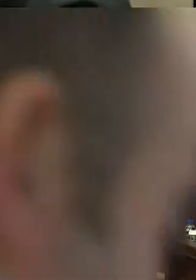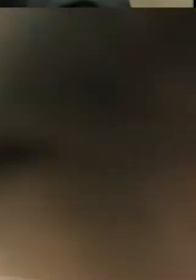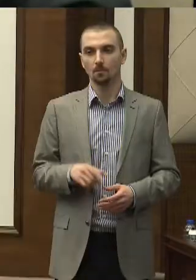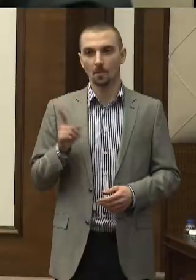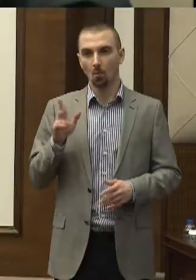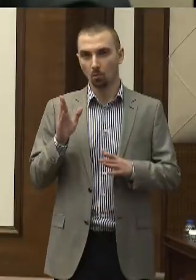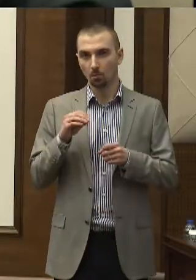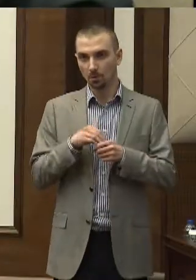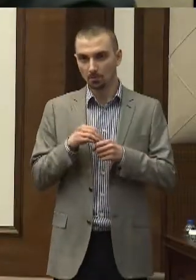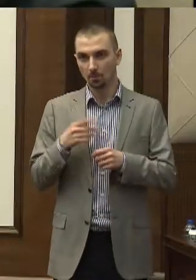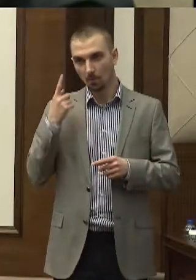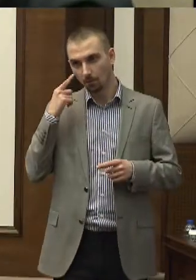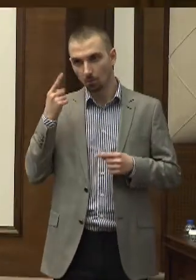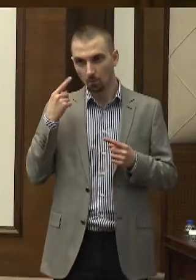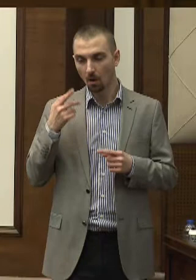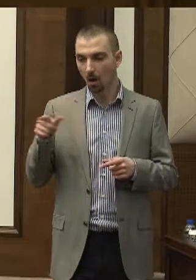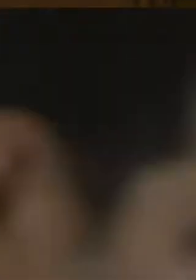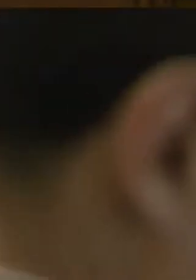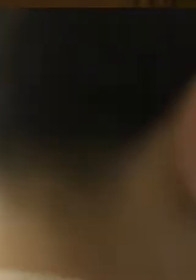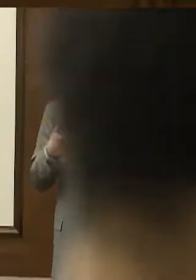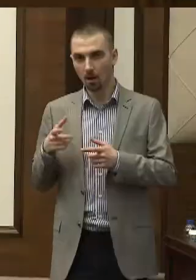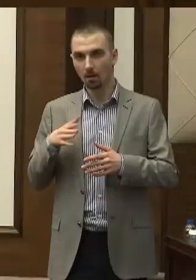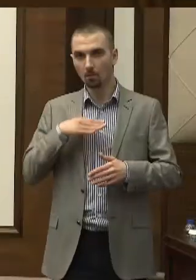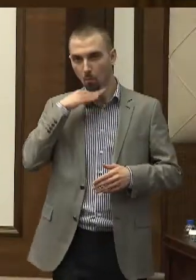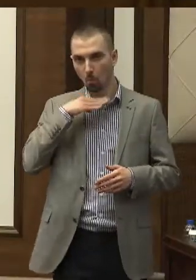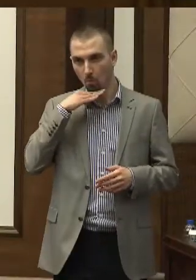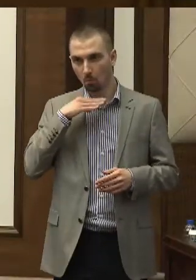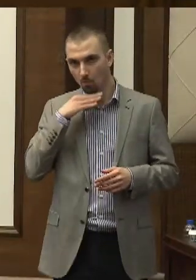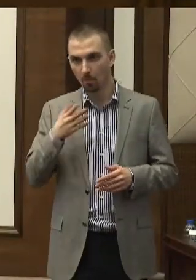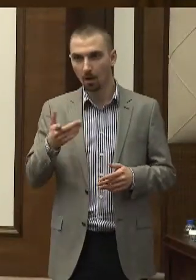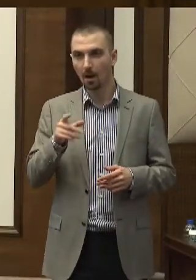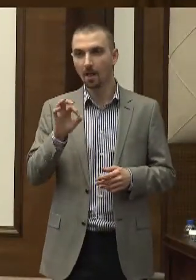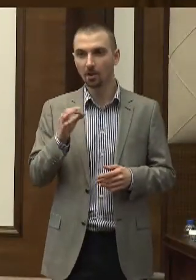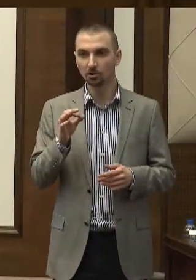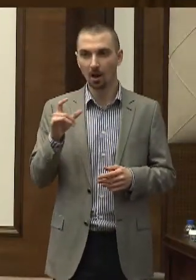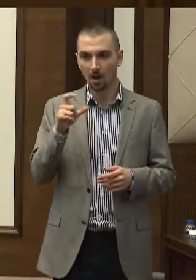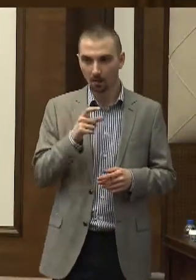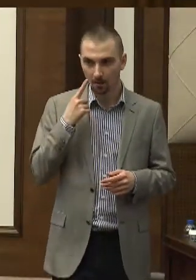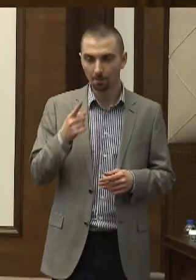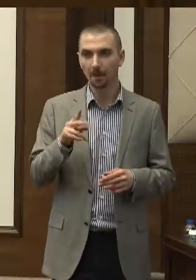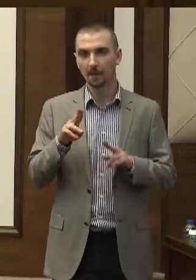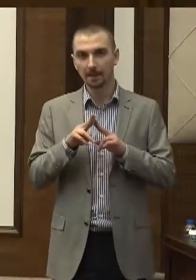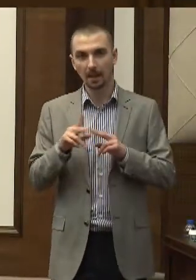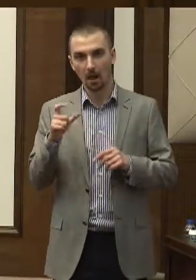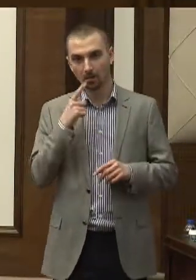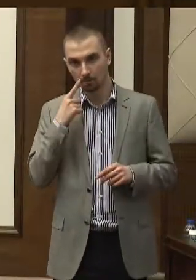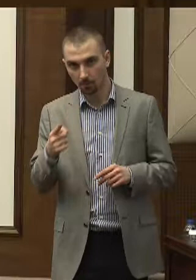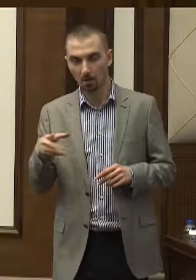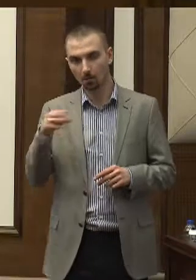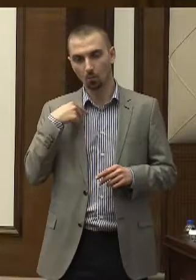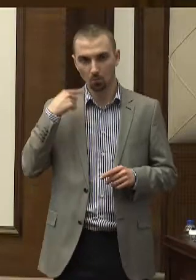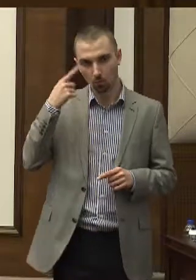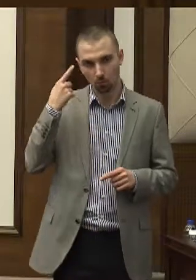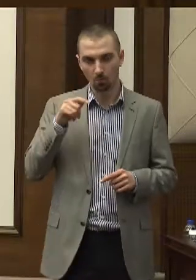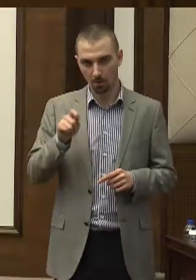o da... Burada yer yok ama tabii ki o Yeşilay, Kızılay ve benzeri dernekler hepimizin ortak paydasıdır. Evet. Biz